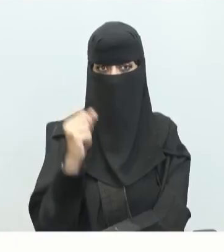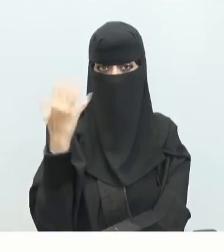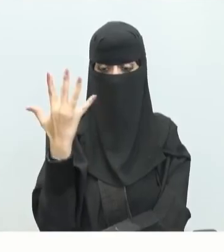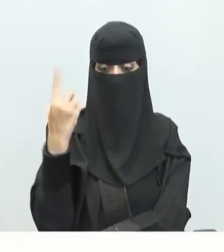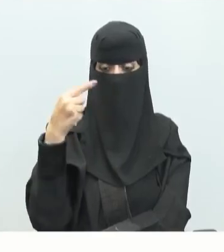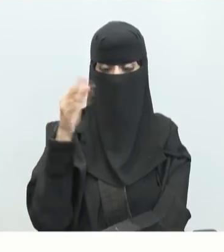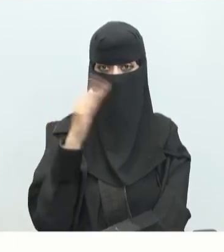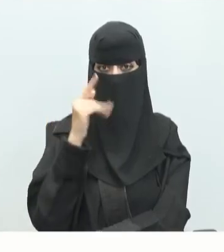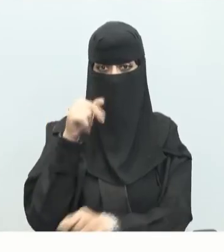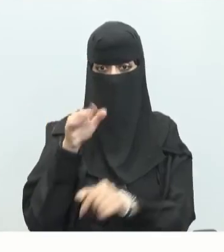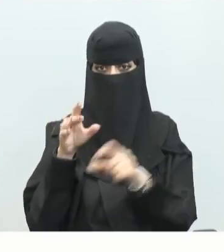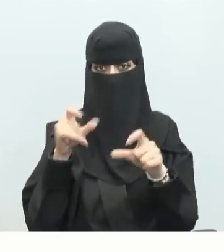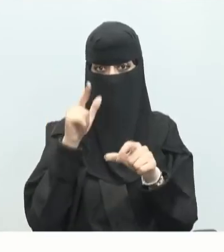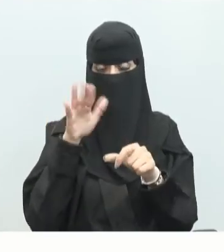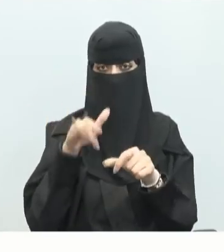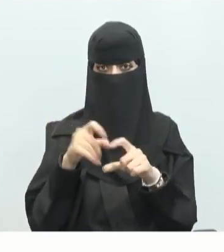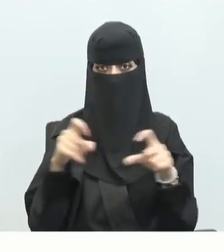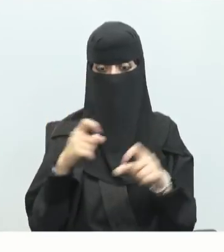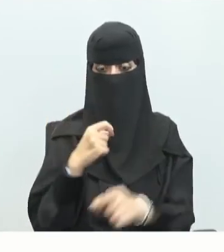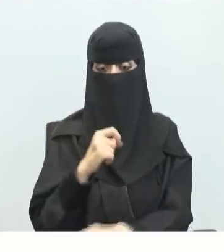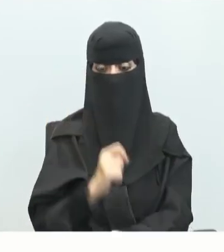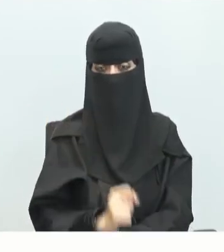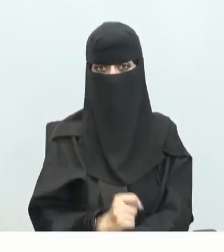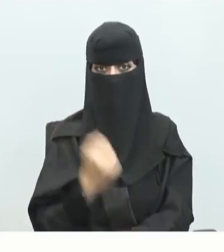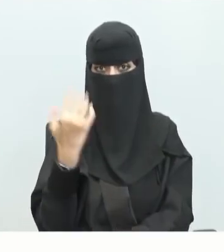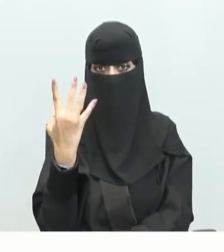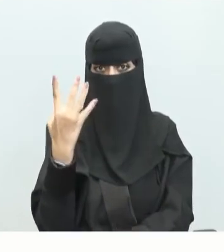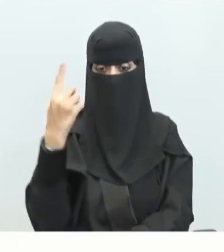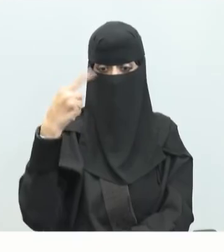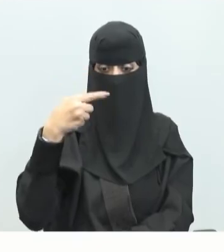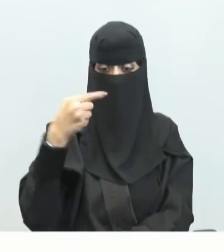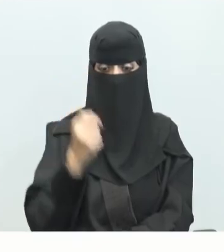15 اذا لدي الان 15 لاحظه